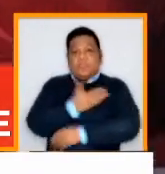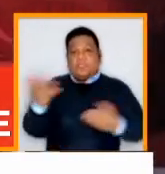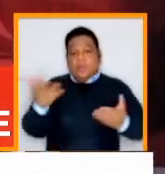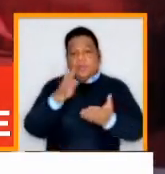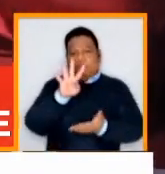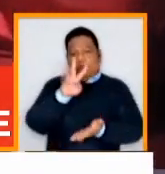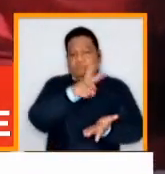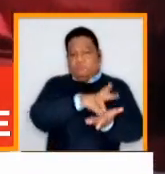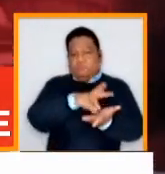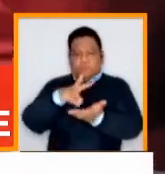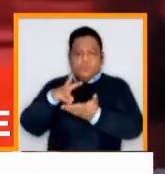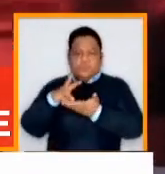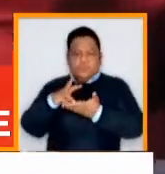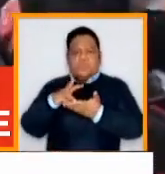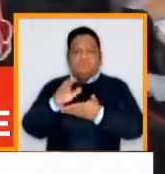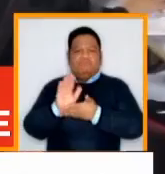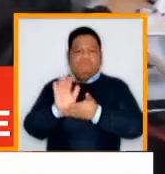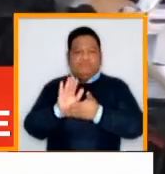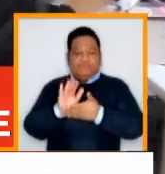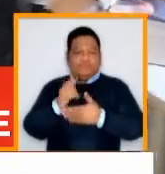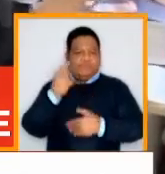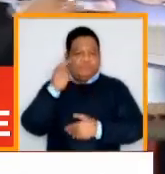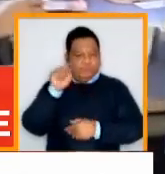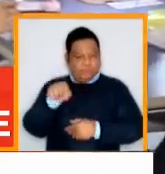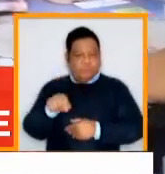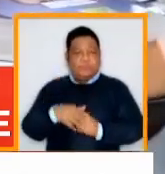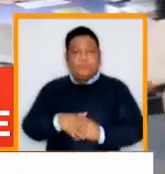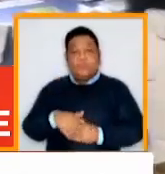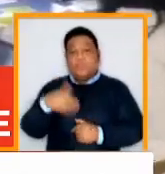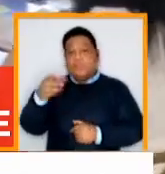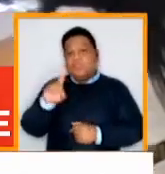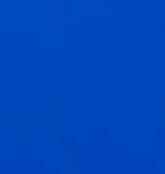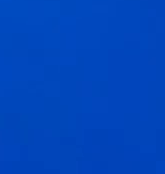plano naman daw nilang mag-Christmas-themed costume.